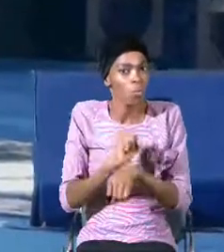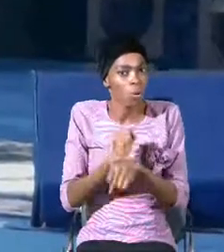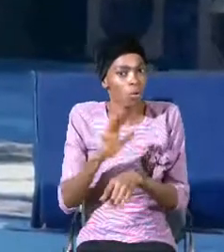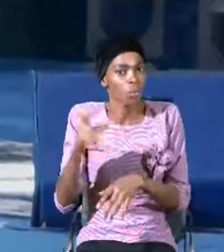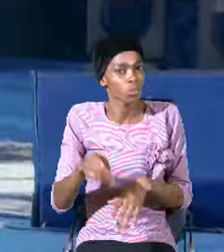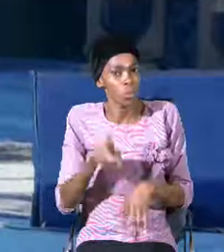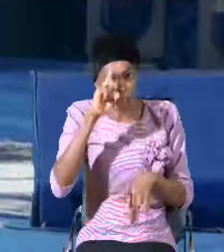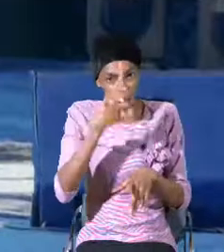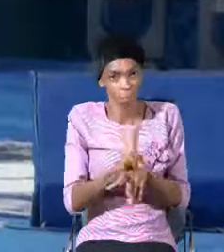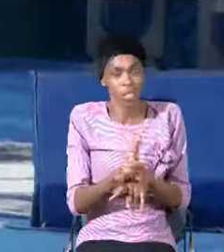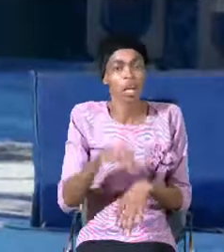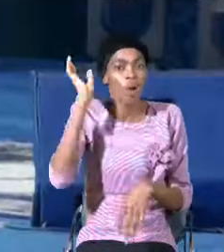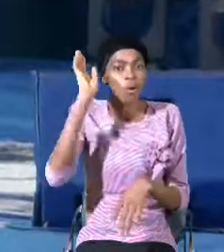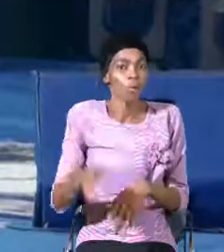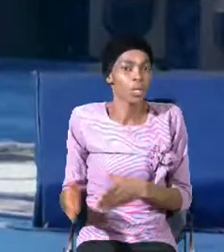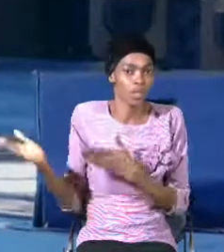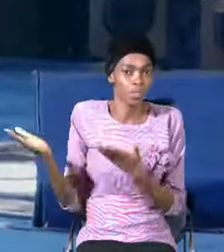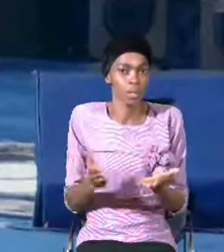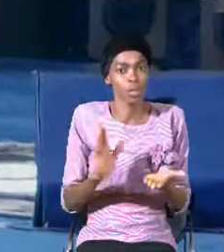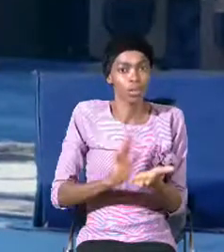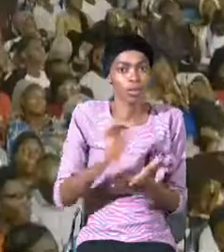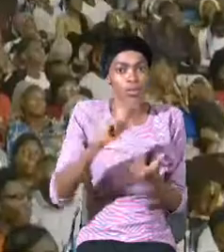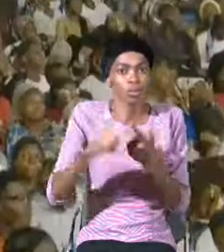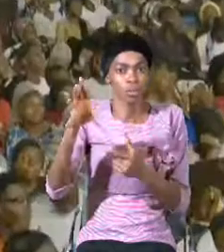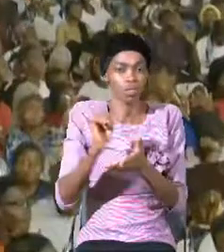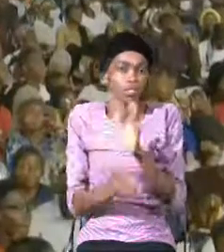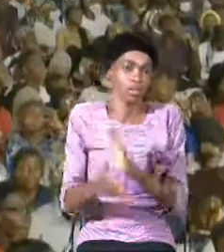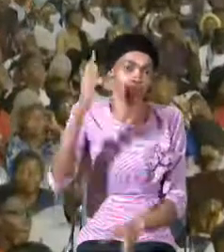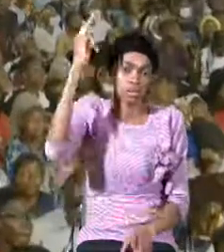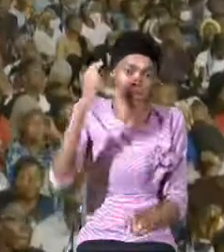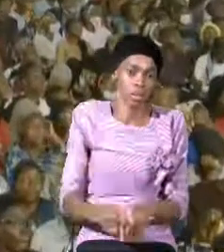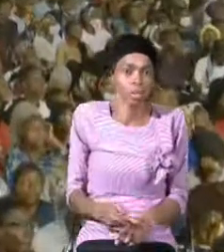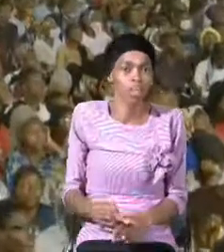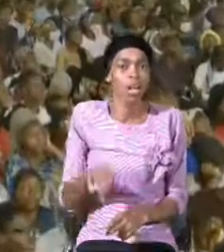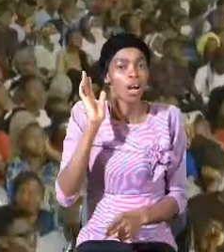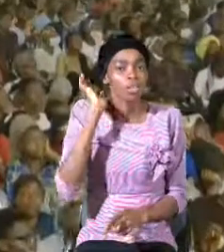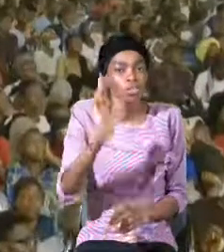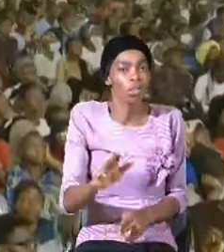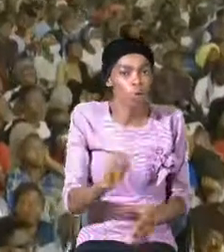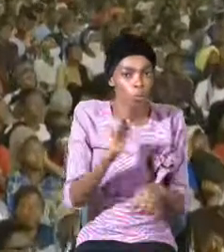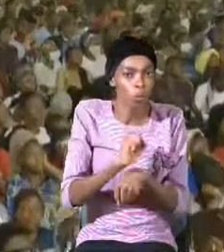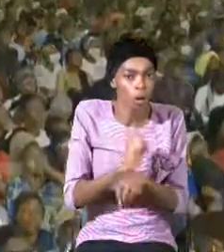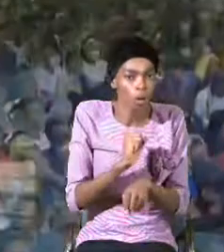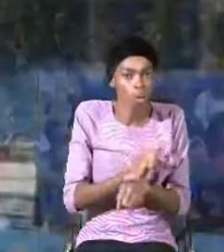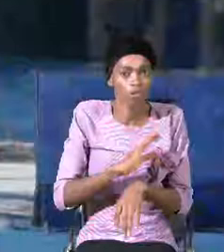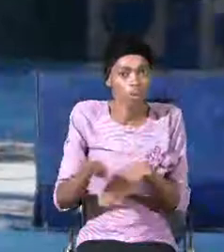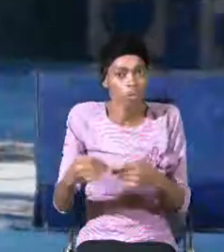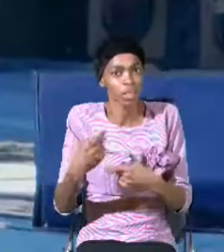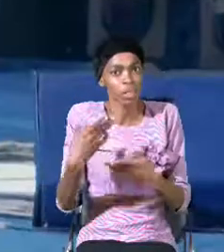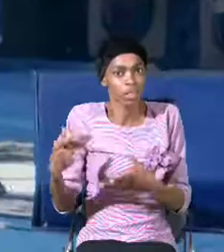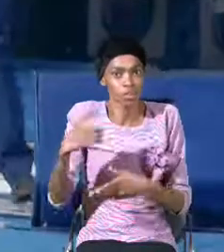que tu feras apportera gloire à Dieu au nom de Jésus. Tes inventions apporteront la gloire à